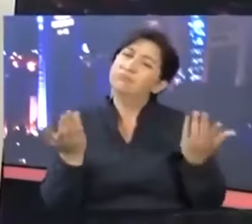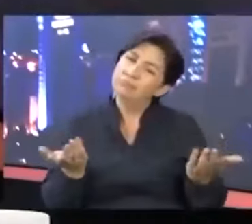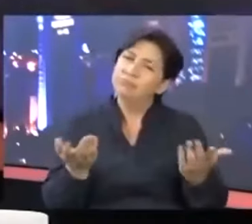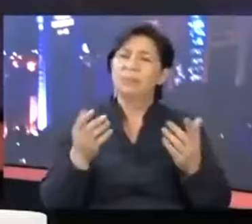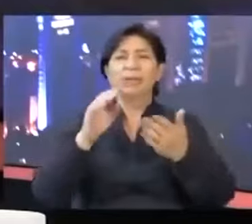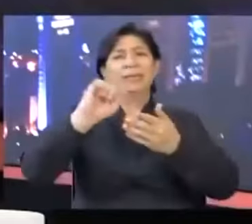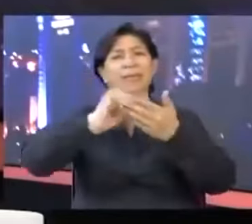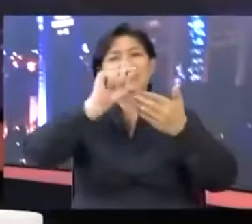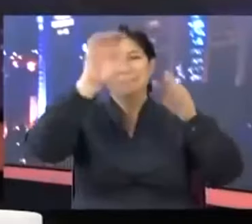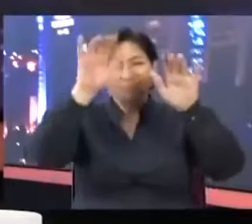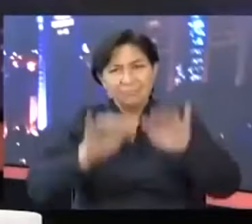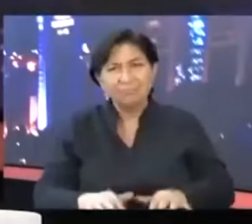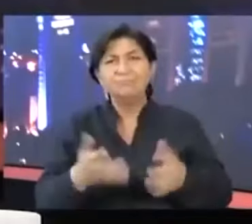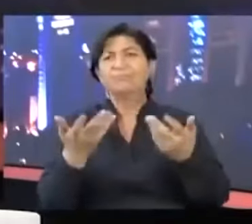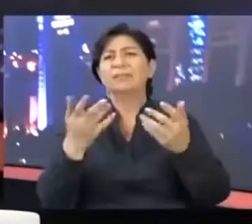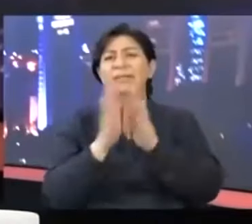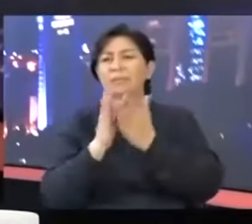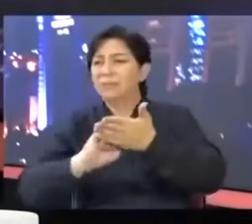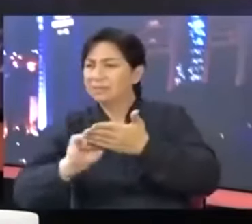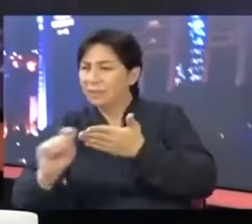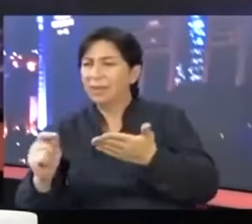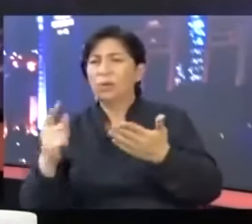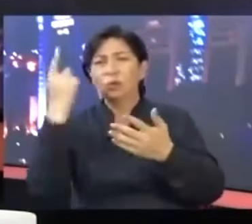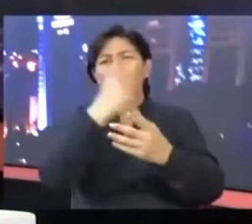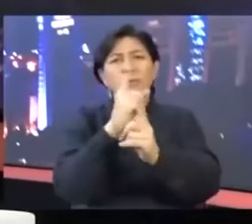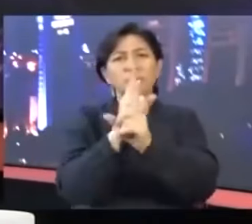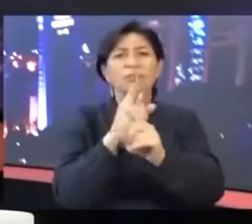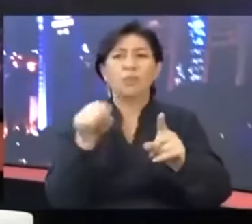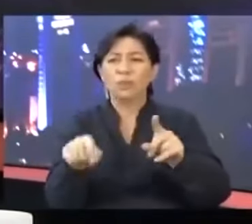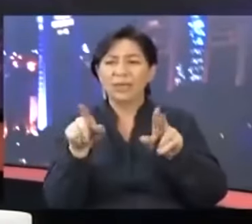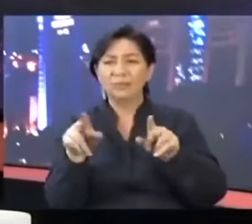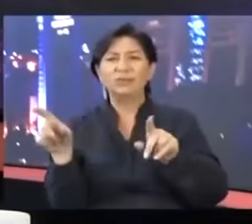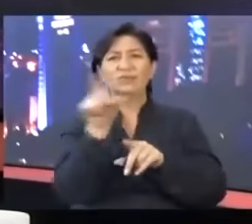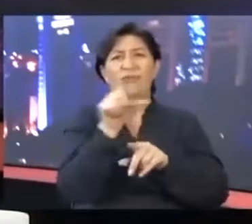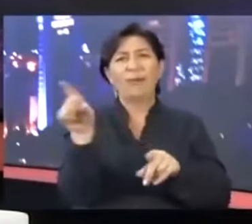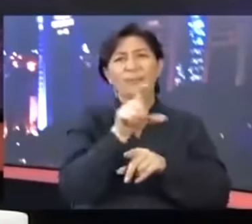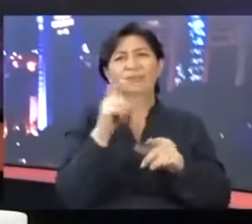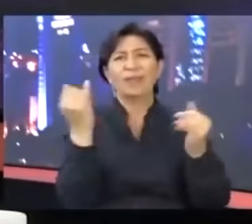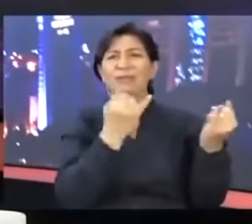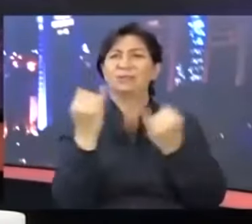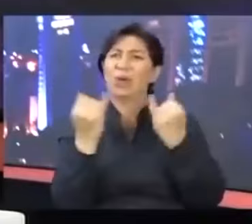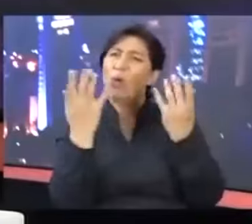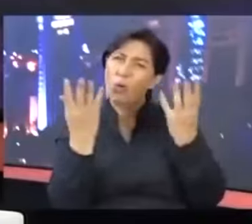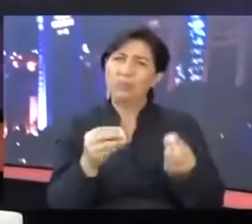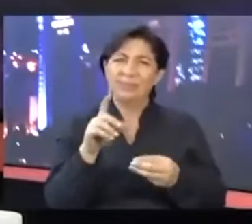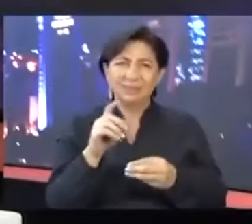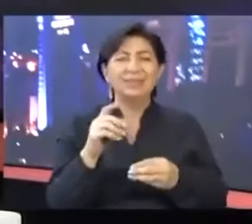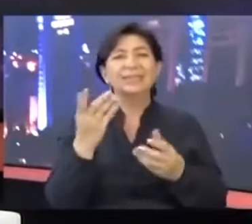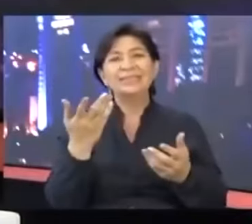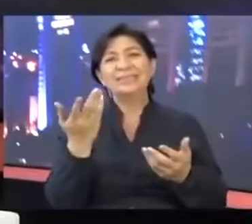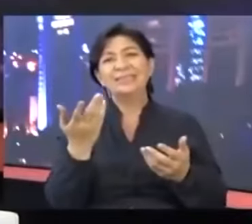makale kitap yazmak şeklinde Eee yani yüz yüze gelmekten ziyade bu şekilde daha çok tartışmalar ceyran ediyor Tabii bir insan